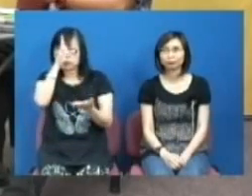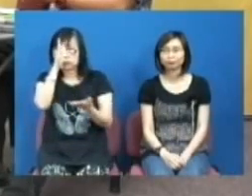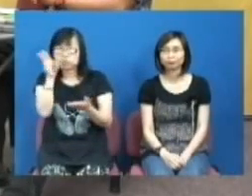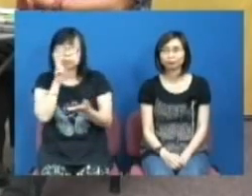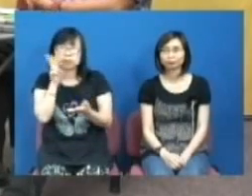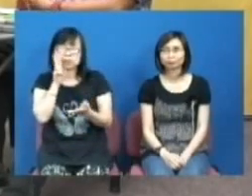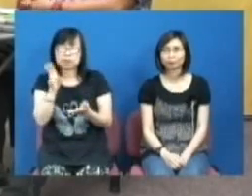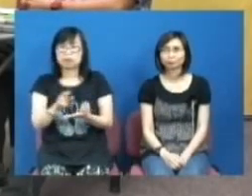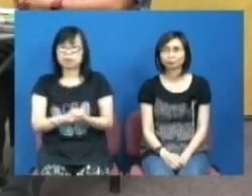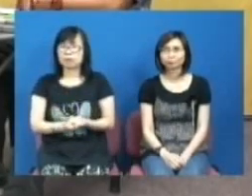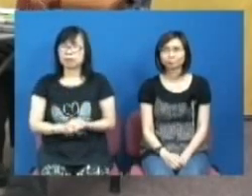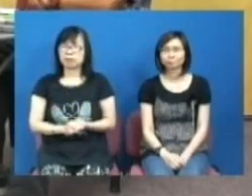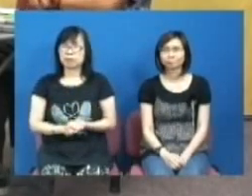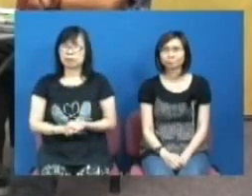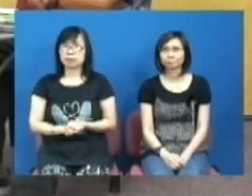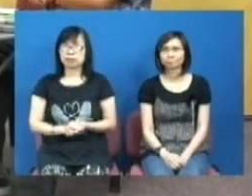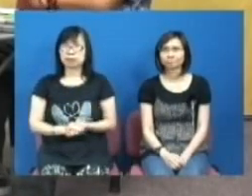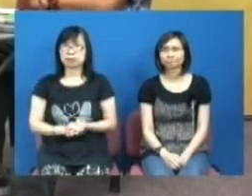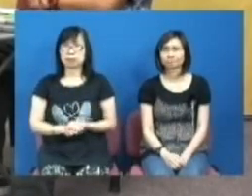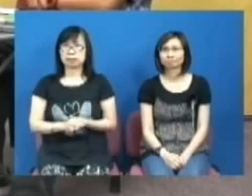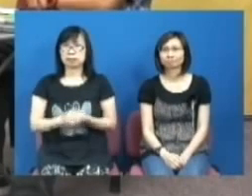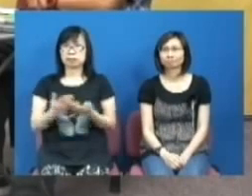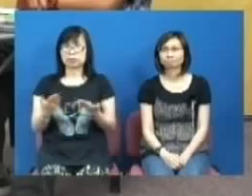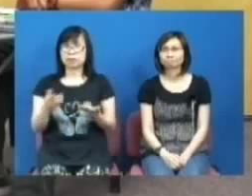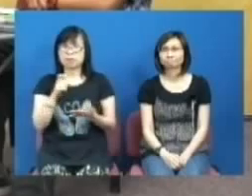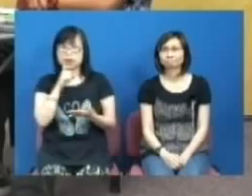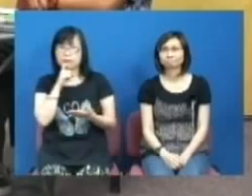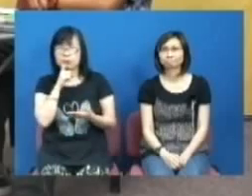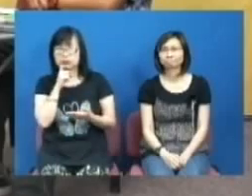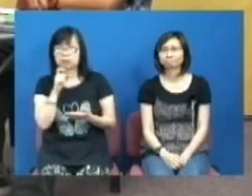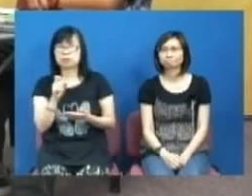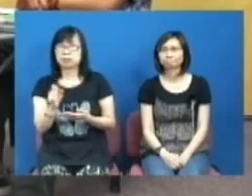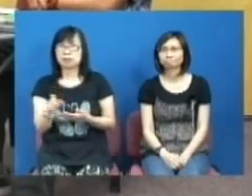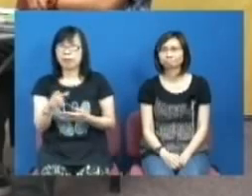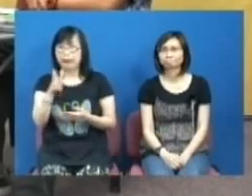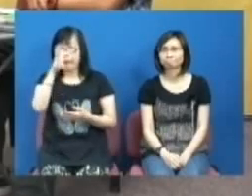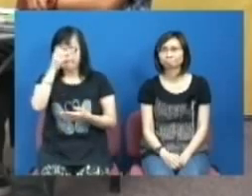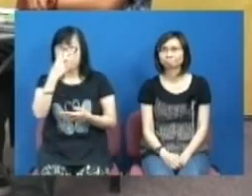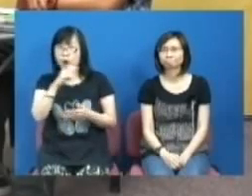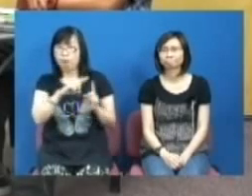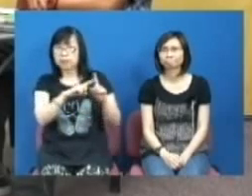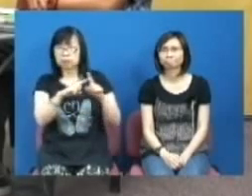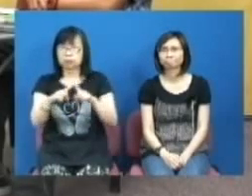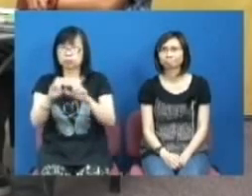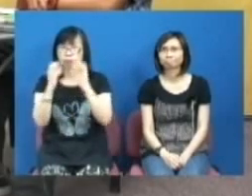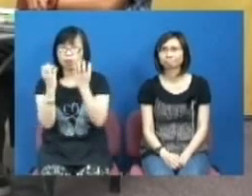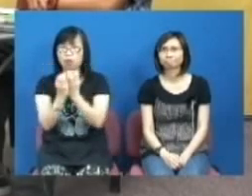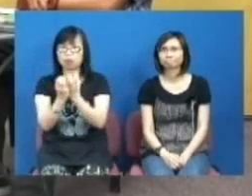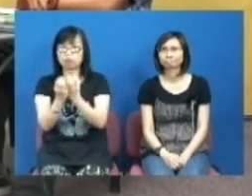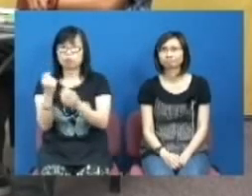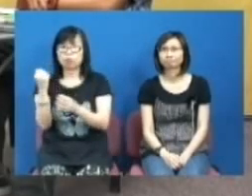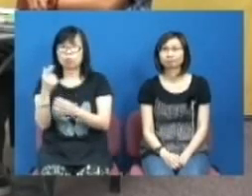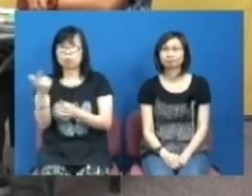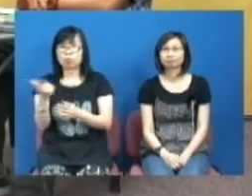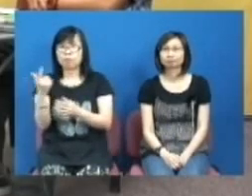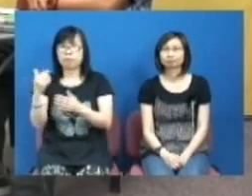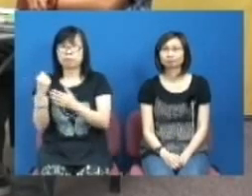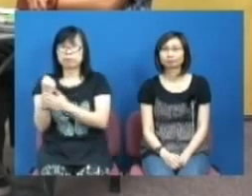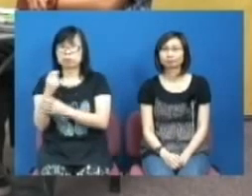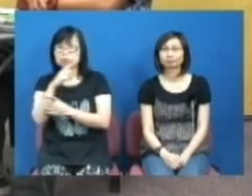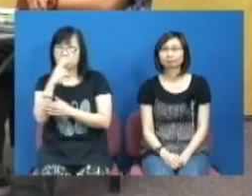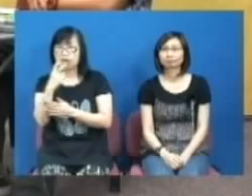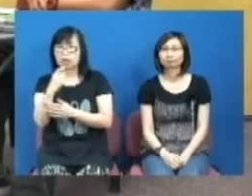個意思係咪話其實有某個程度講，民主黨或者有好多嘅泛民主派嗰、那個怨氣就咩